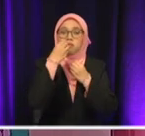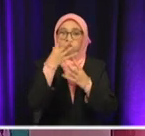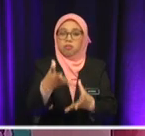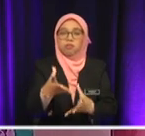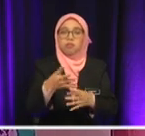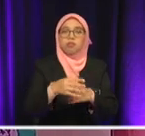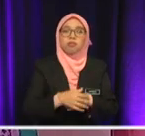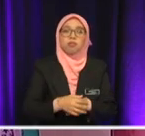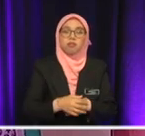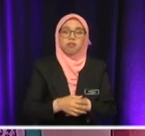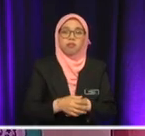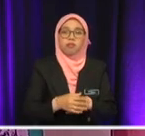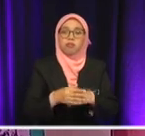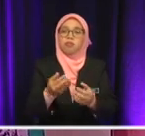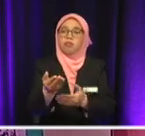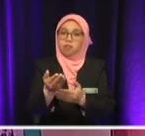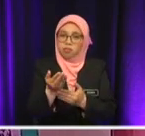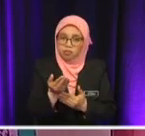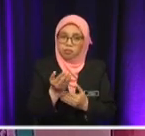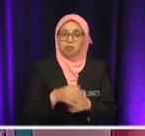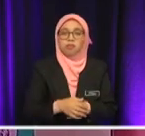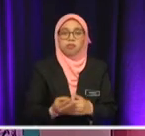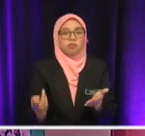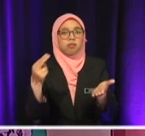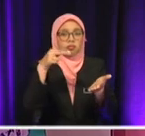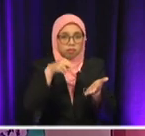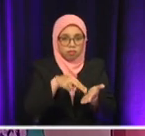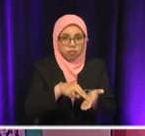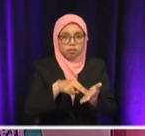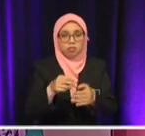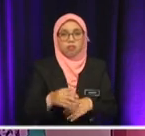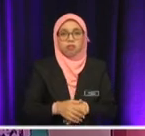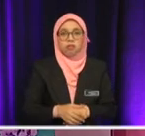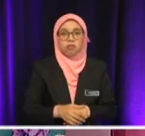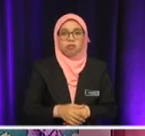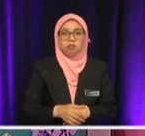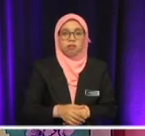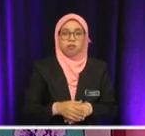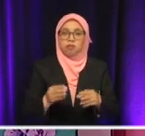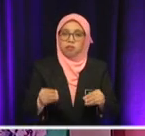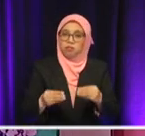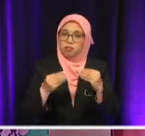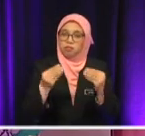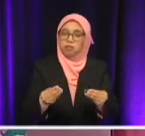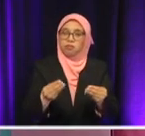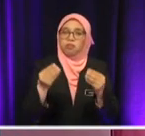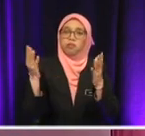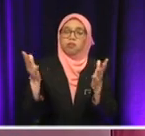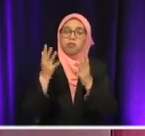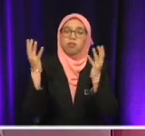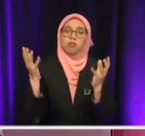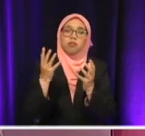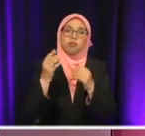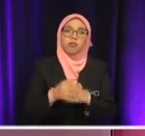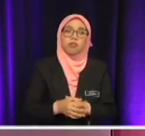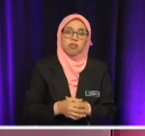memasang, meminta, mengulang dan juga yang terakhir sekali memberikan pujian. Baik, murid-murid, cikgu